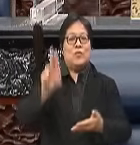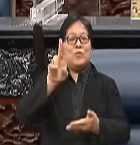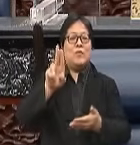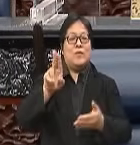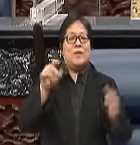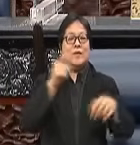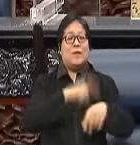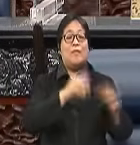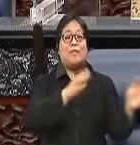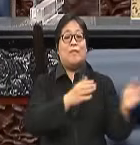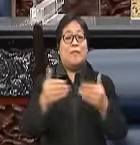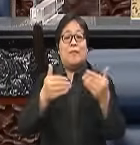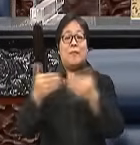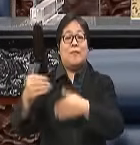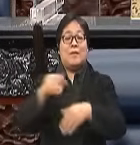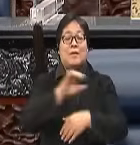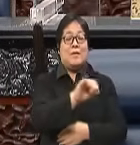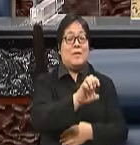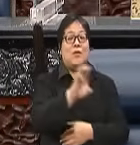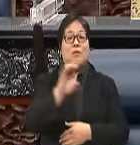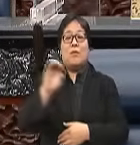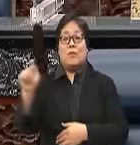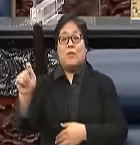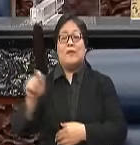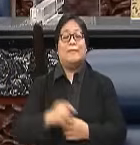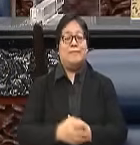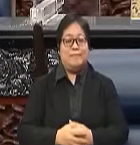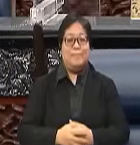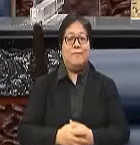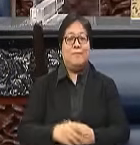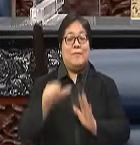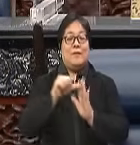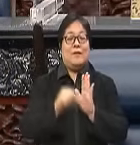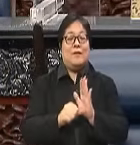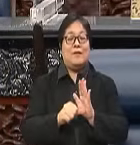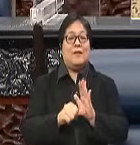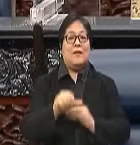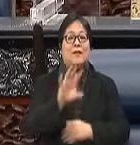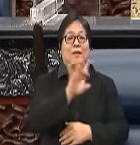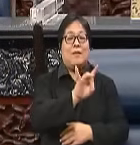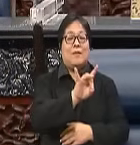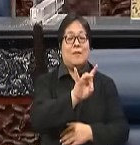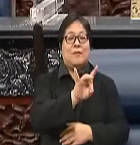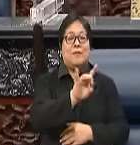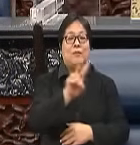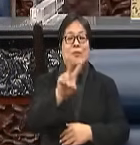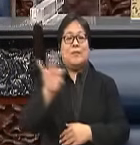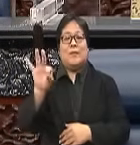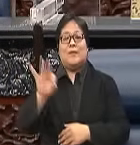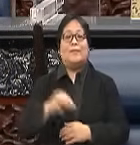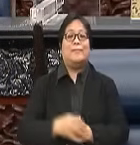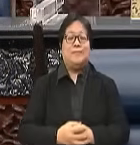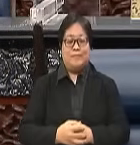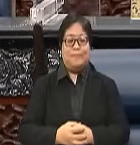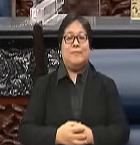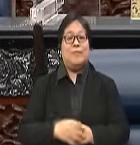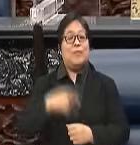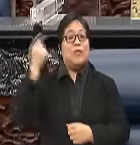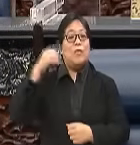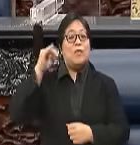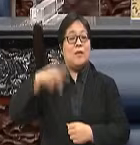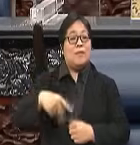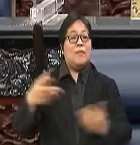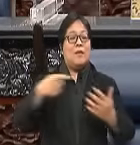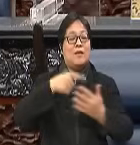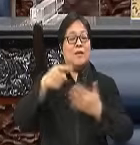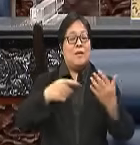tempoh lanjutan masa ataupun iote ke dalam akta 68219 tuanya di